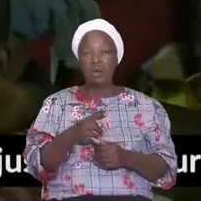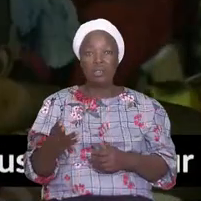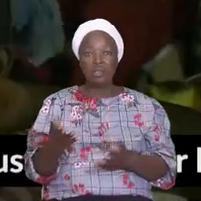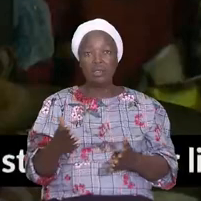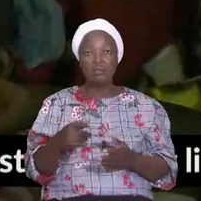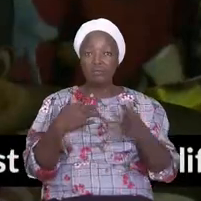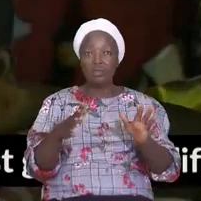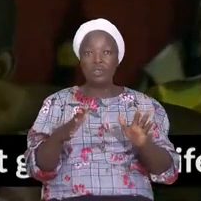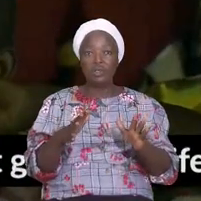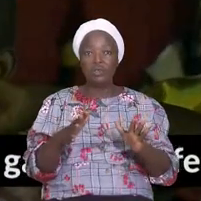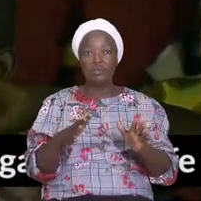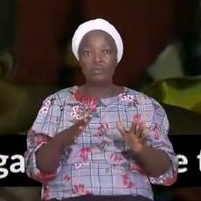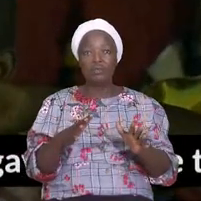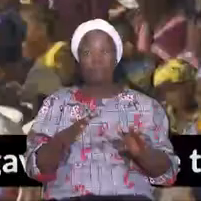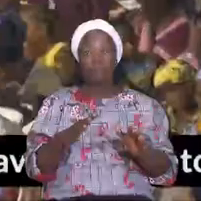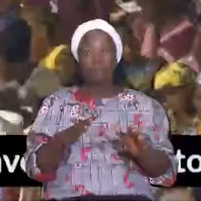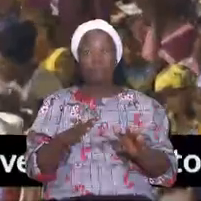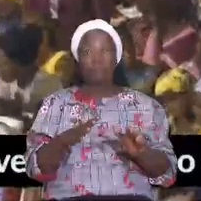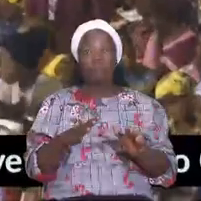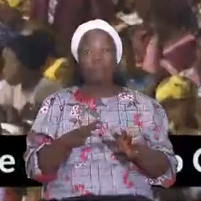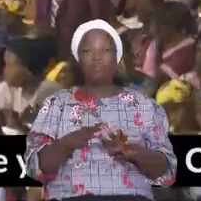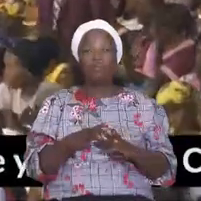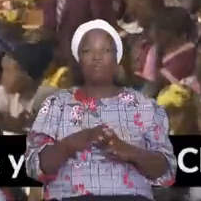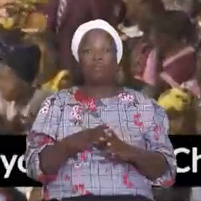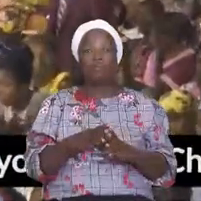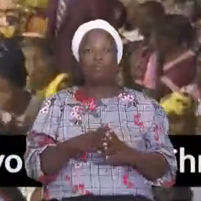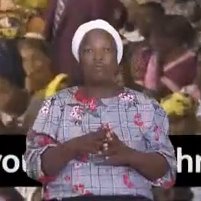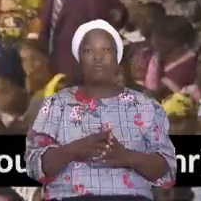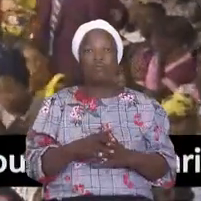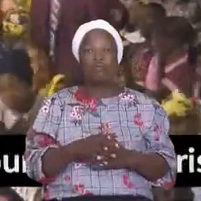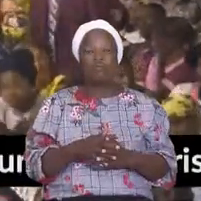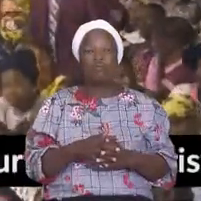dans les églises, préparons-nous dans la prière